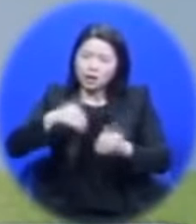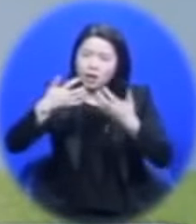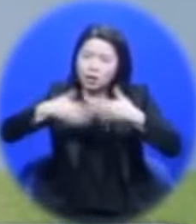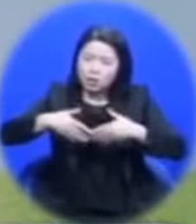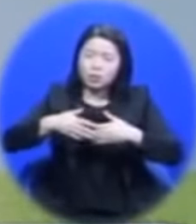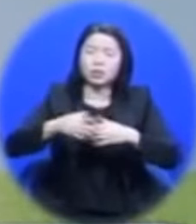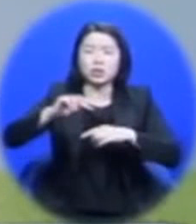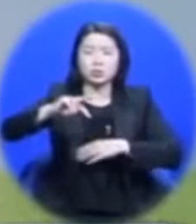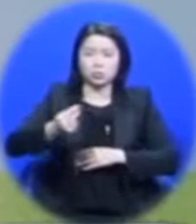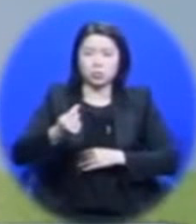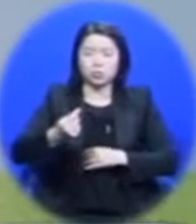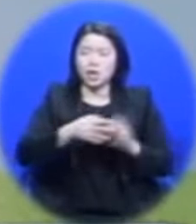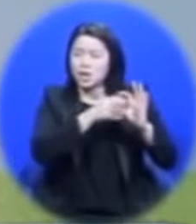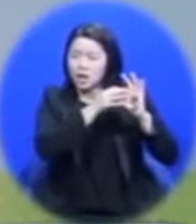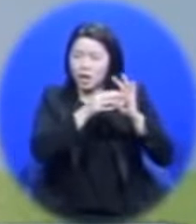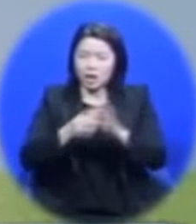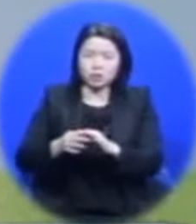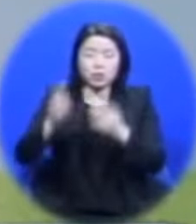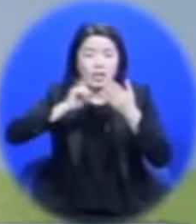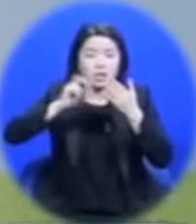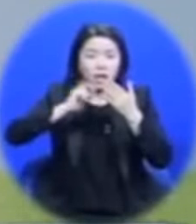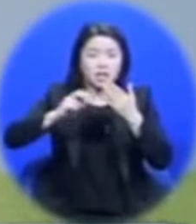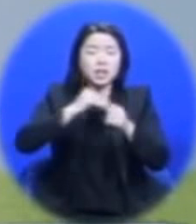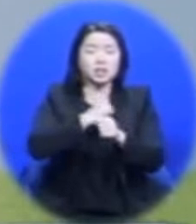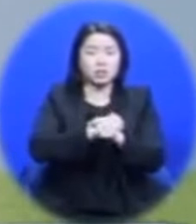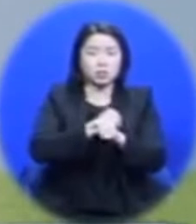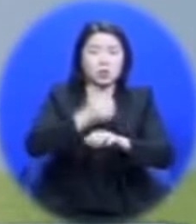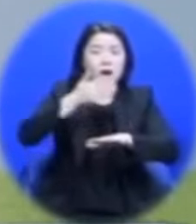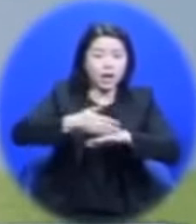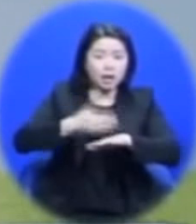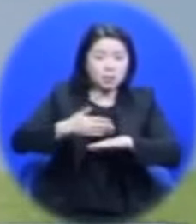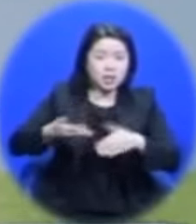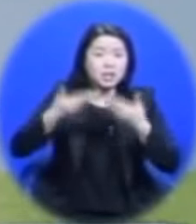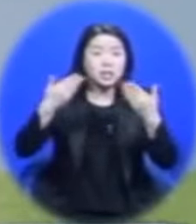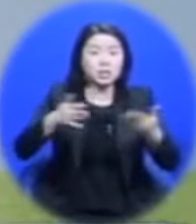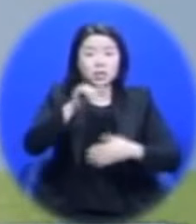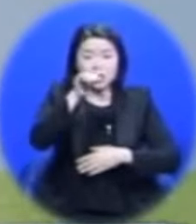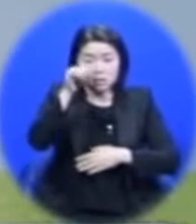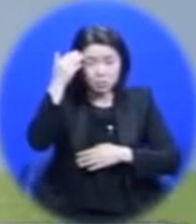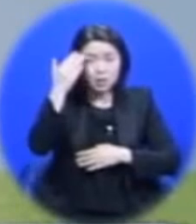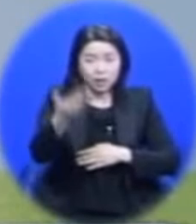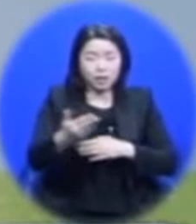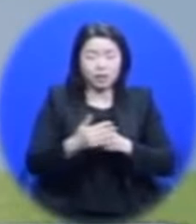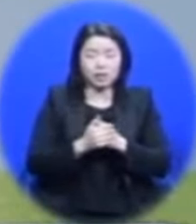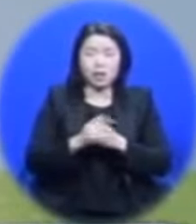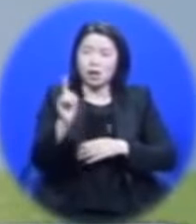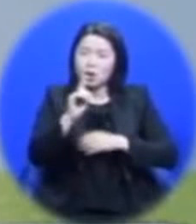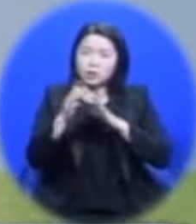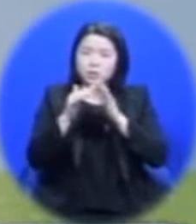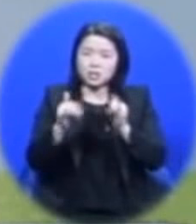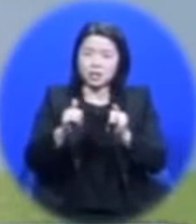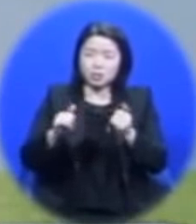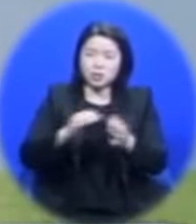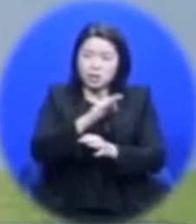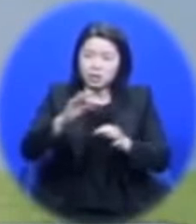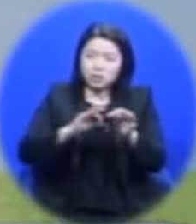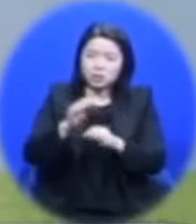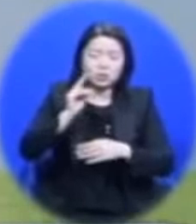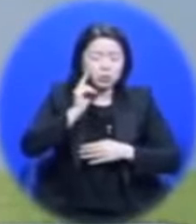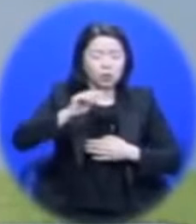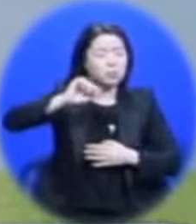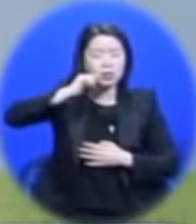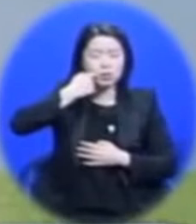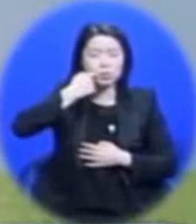여건에서도 계속해서 찬양하고 감사하는 것이 있습니까? 어떤 분은 경제적으로 너무